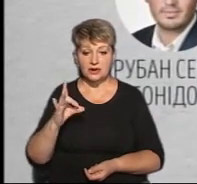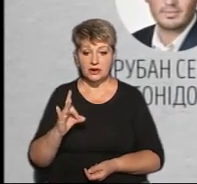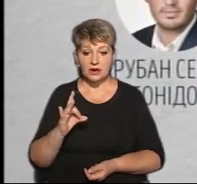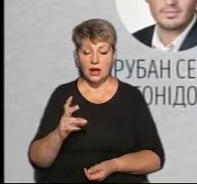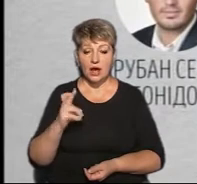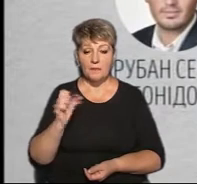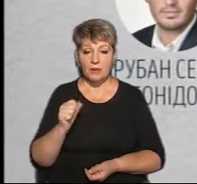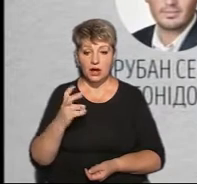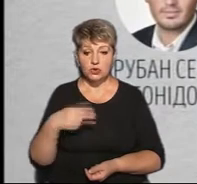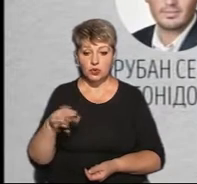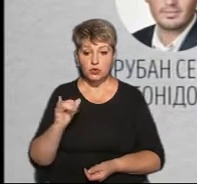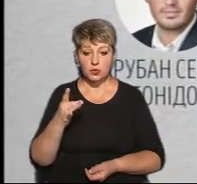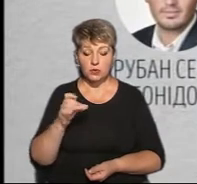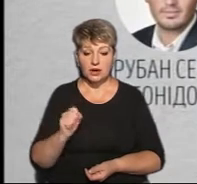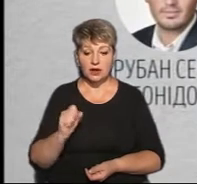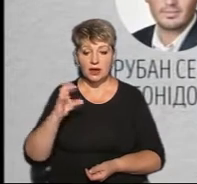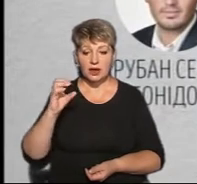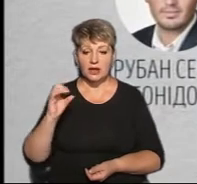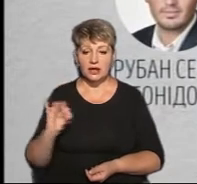Анатолійович, Бандура Інна Валеріївна.